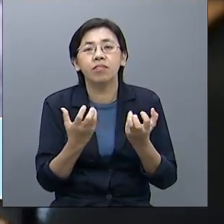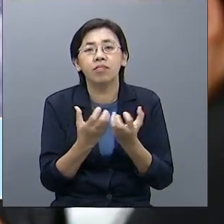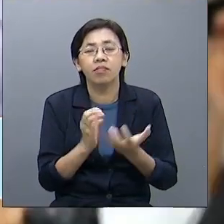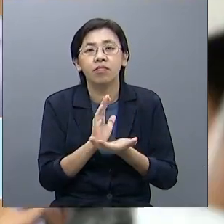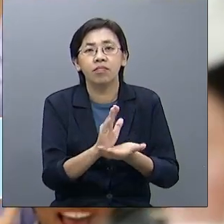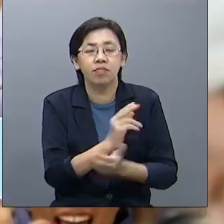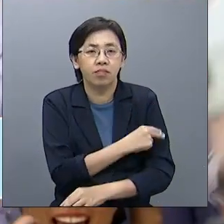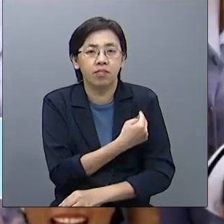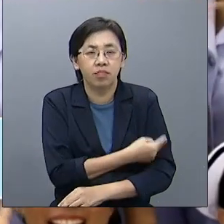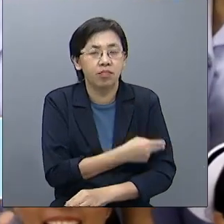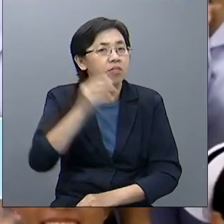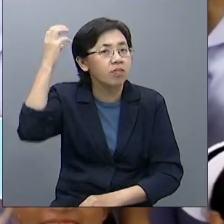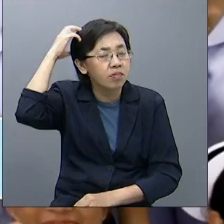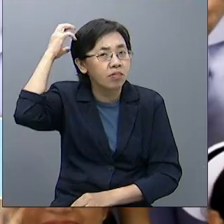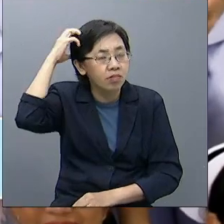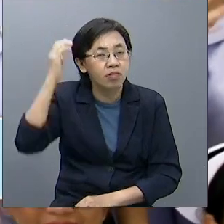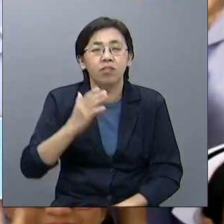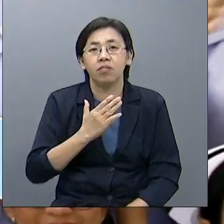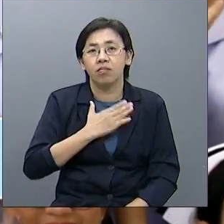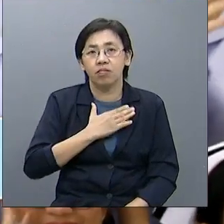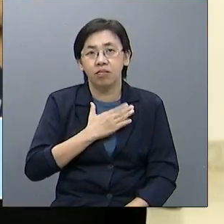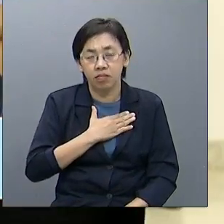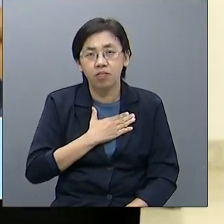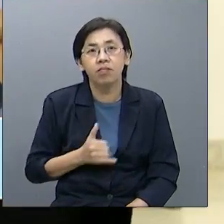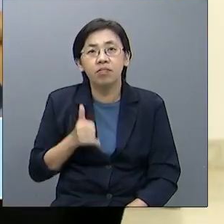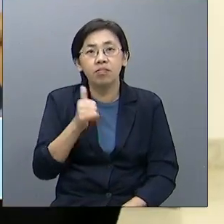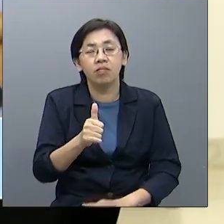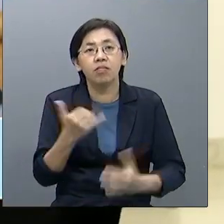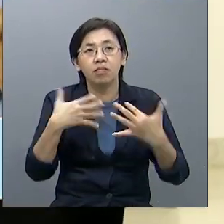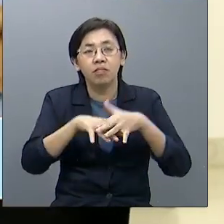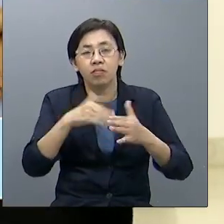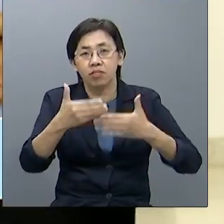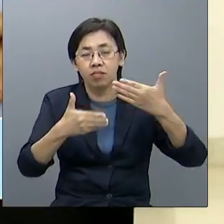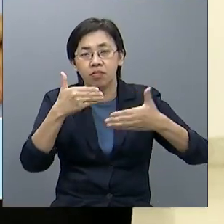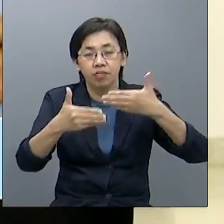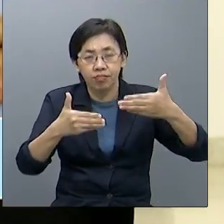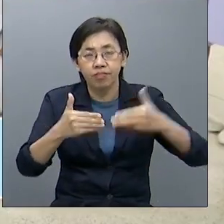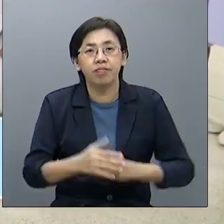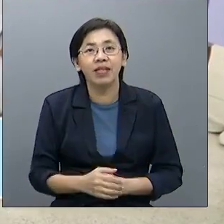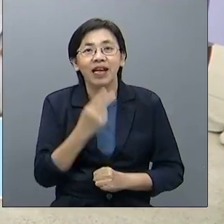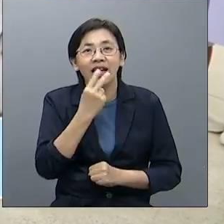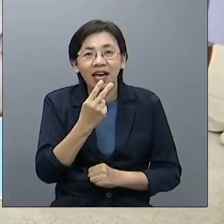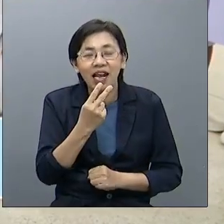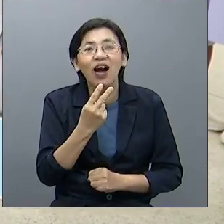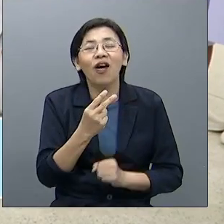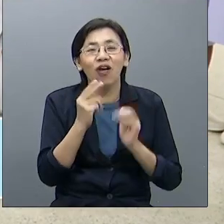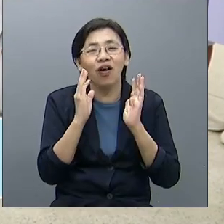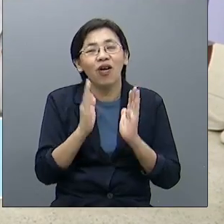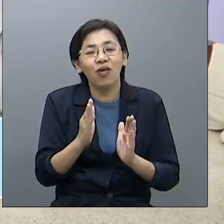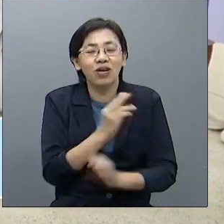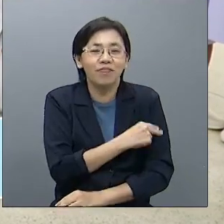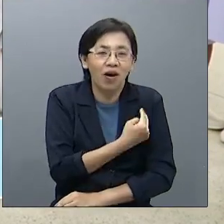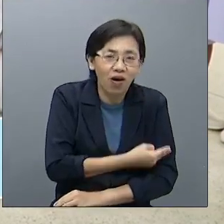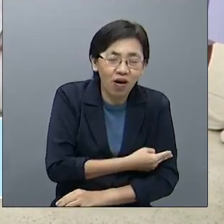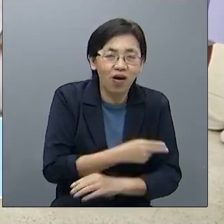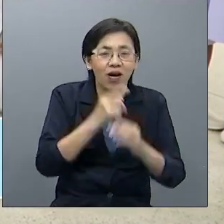บาลของแขวงคำม่วนผมเองกับคณะก็ได้มีโอกาสได้ไปร่วมในกิจกรรมนี้ด้วยได้เห็นรอยยิ้มของบรรดาคุณหมอคุณพ